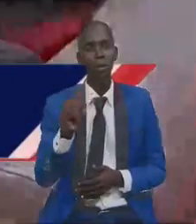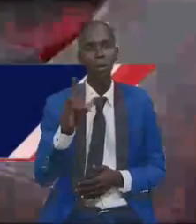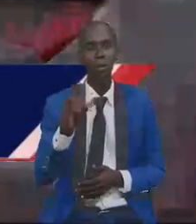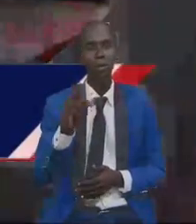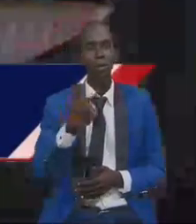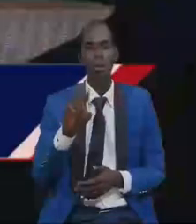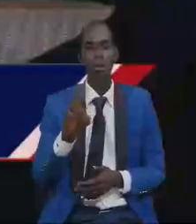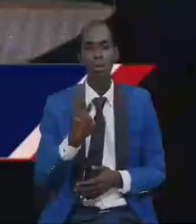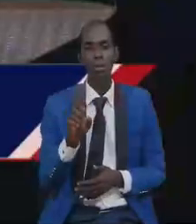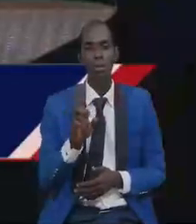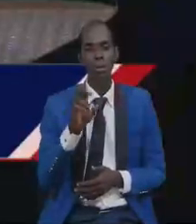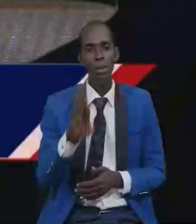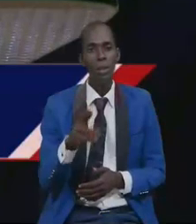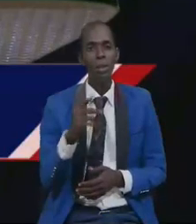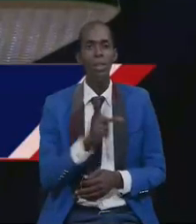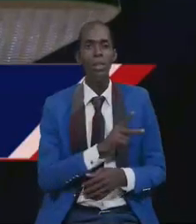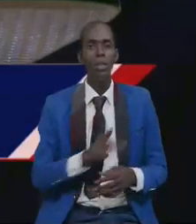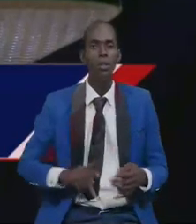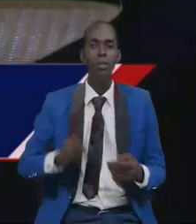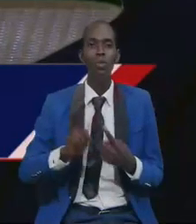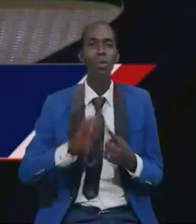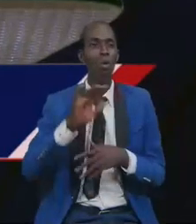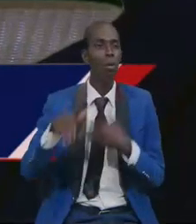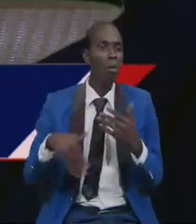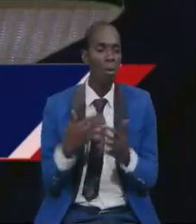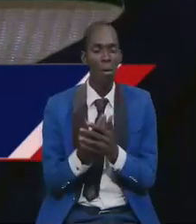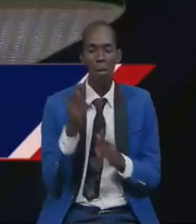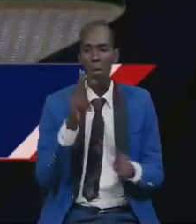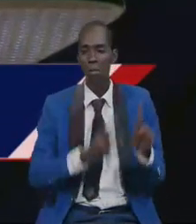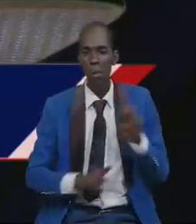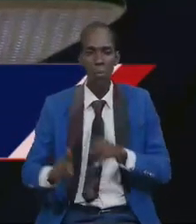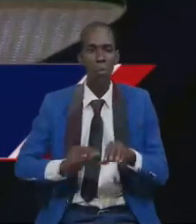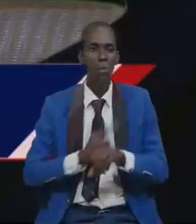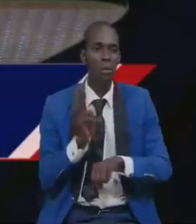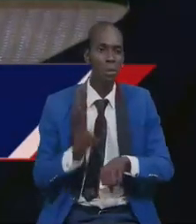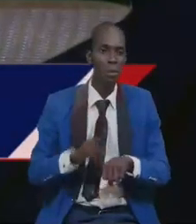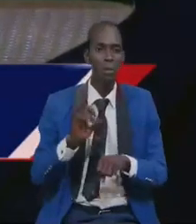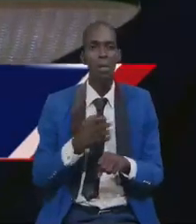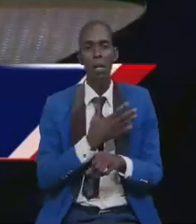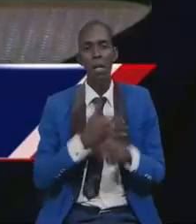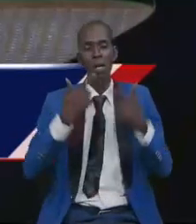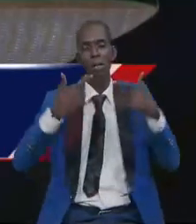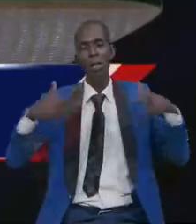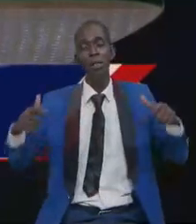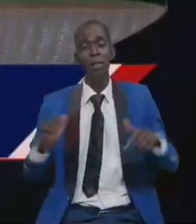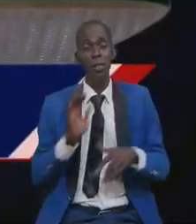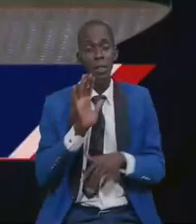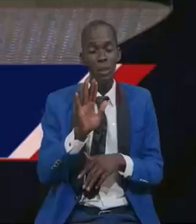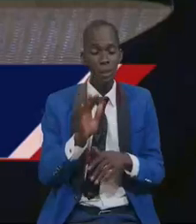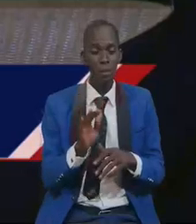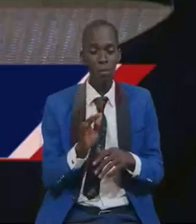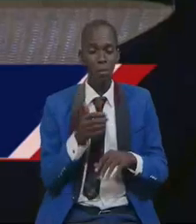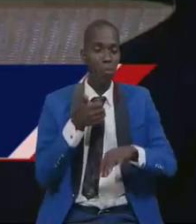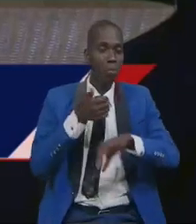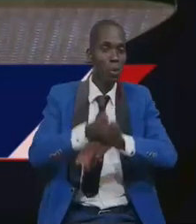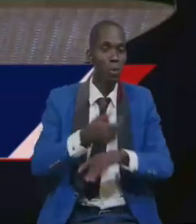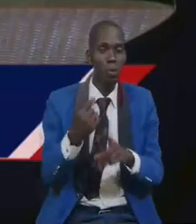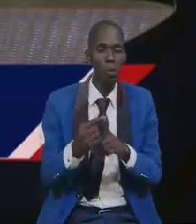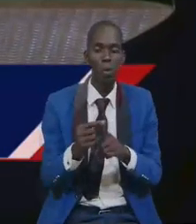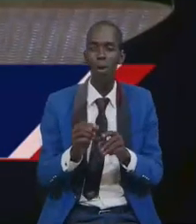peuples, aux nations, aux hommes de toutes langues. Son blasphème est allé dans toutes les nations. Son blasphème est